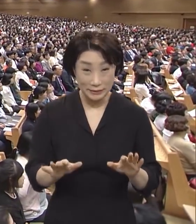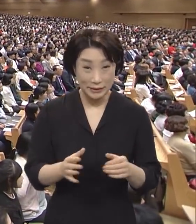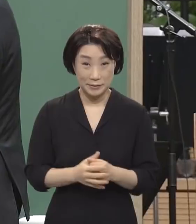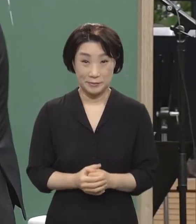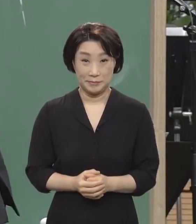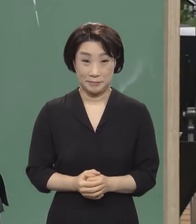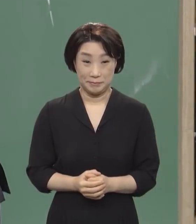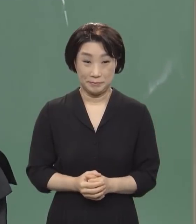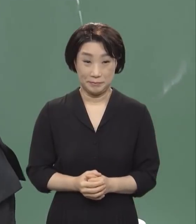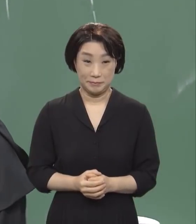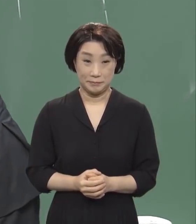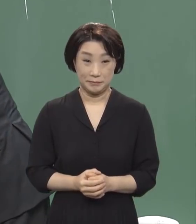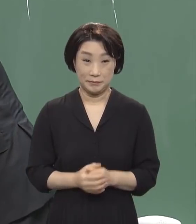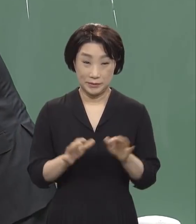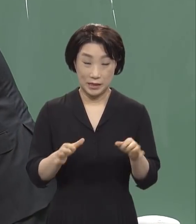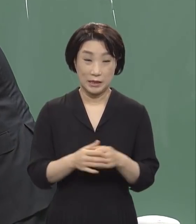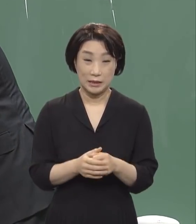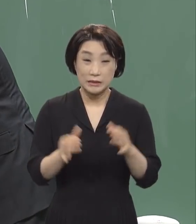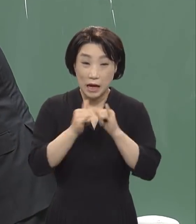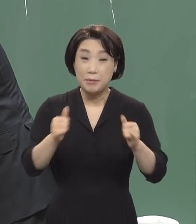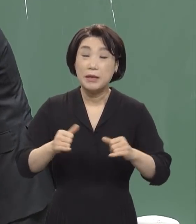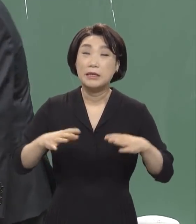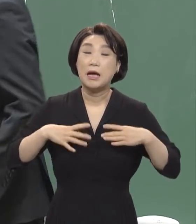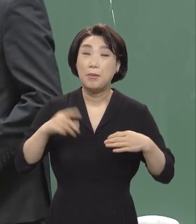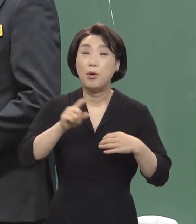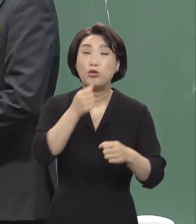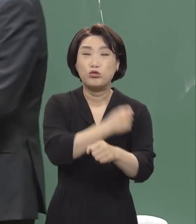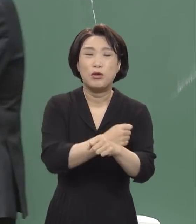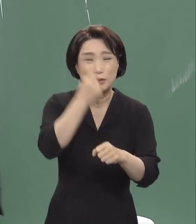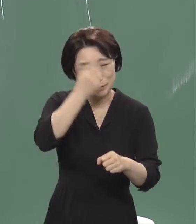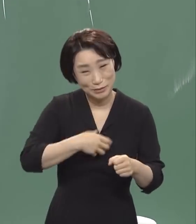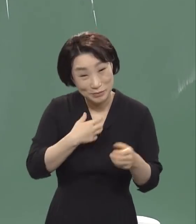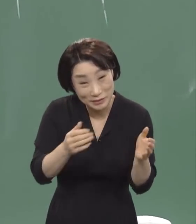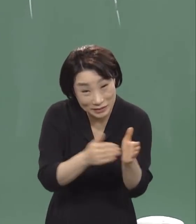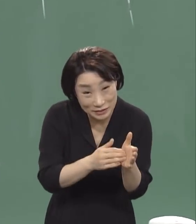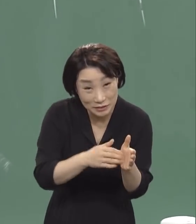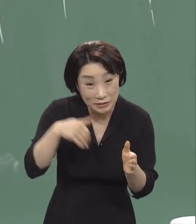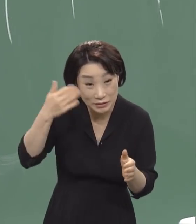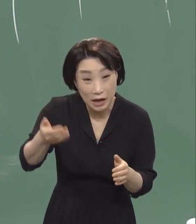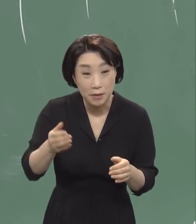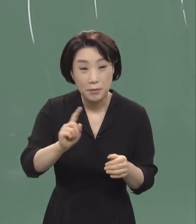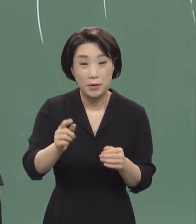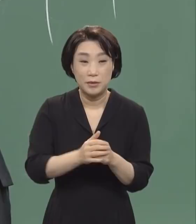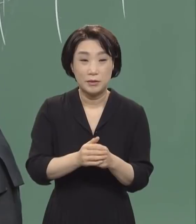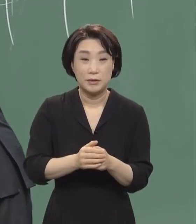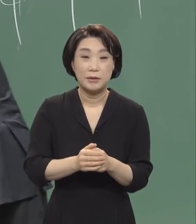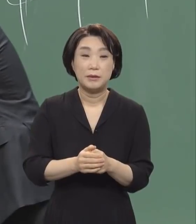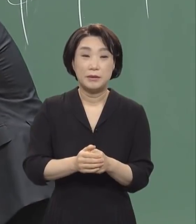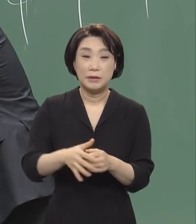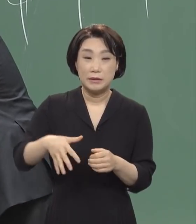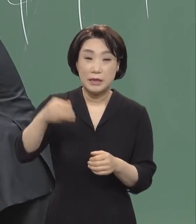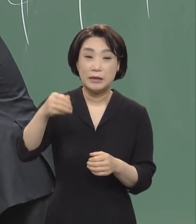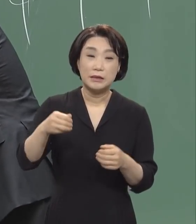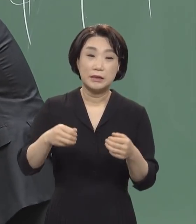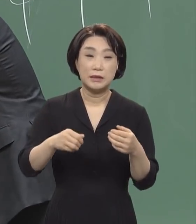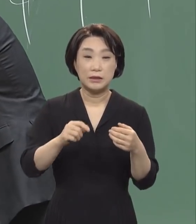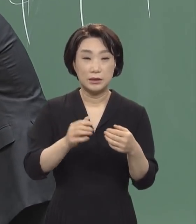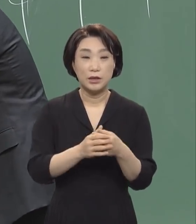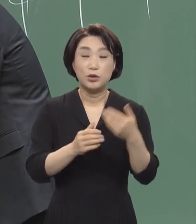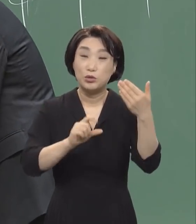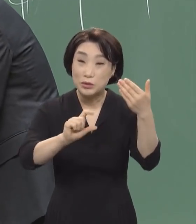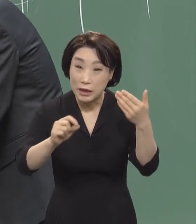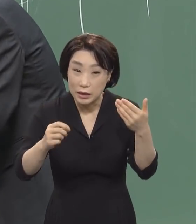이렇게 잘 보인다 그랬어. 그 다음에 장세기장은 19자리에 그나마 오래 살고 싶은데 너는